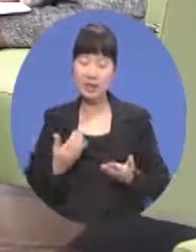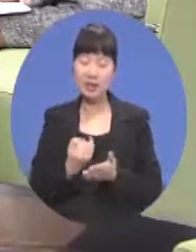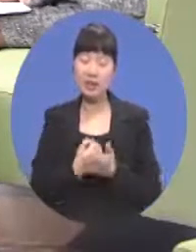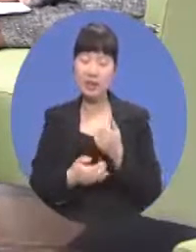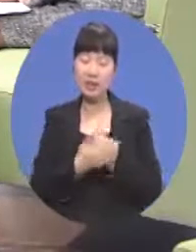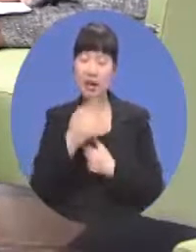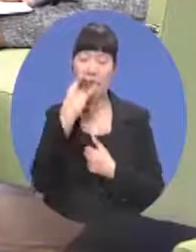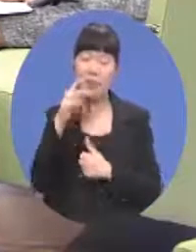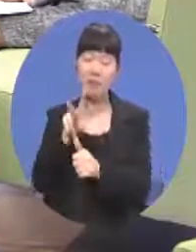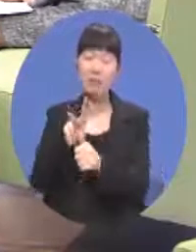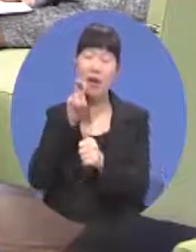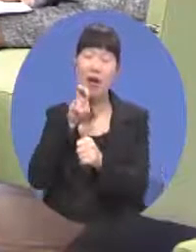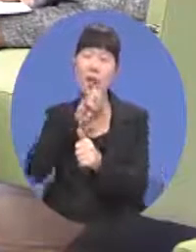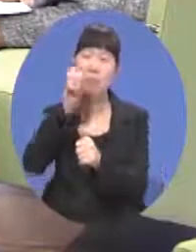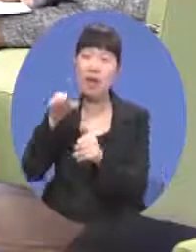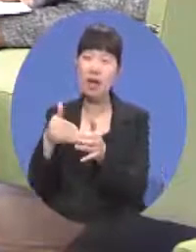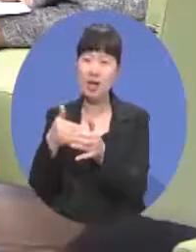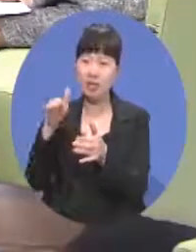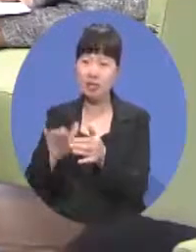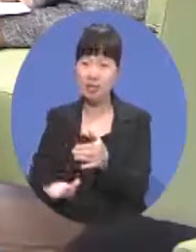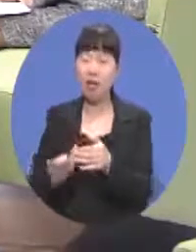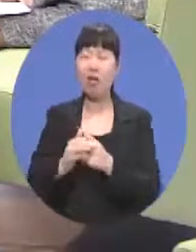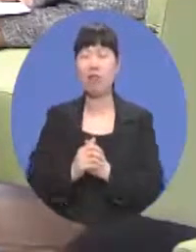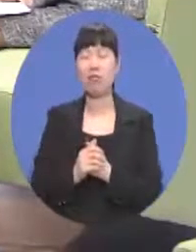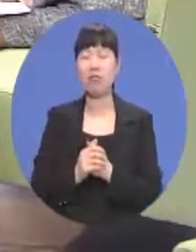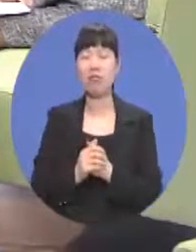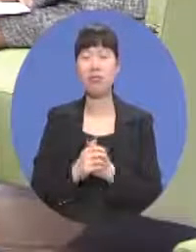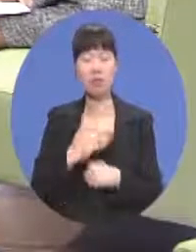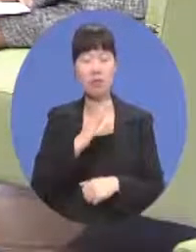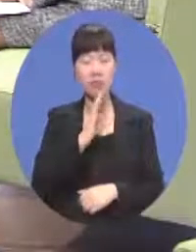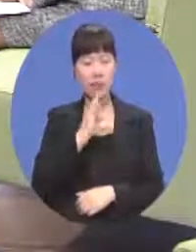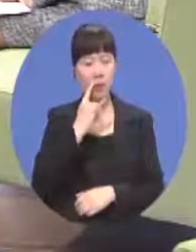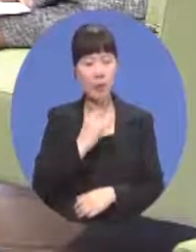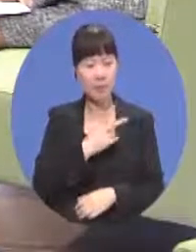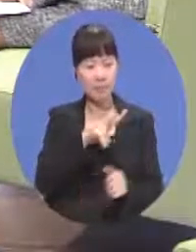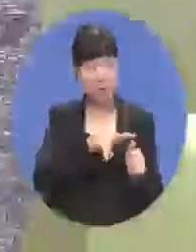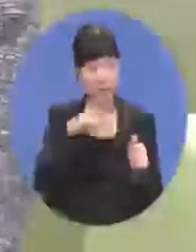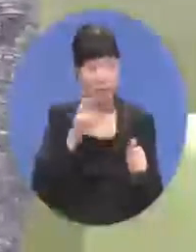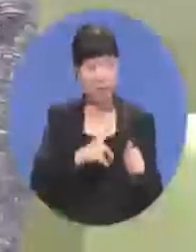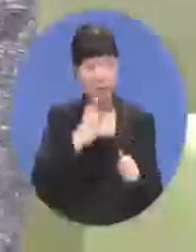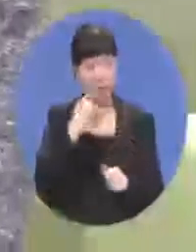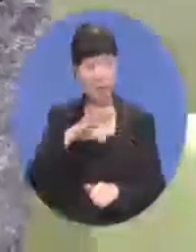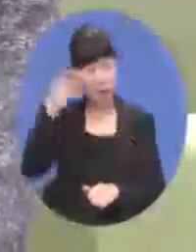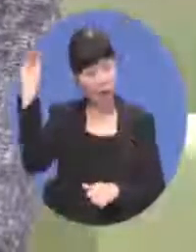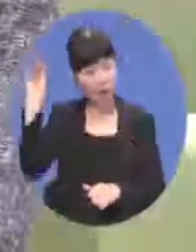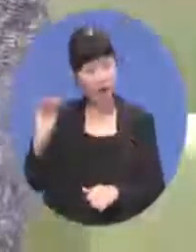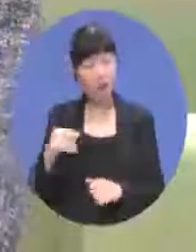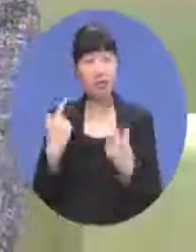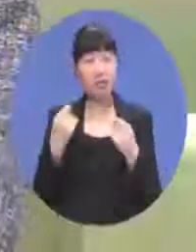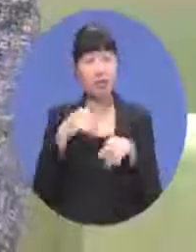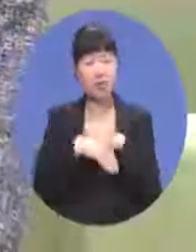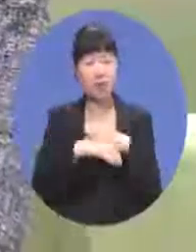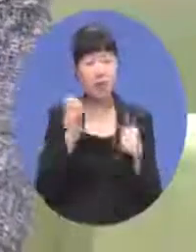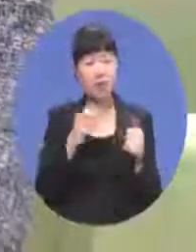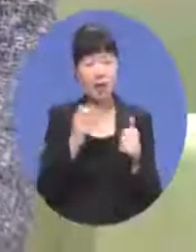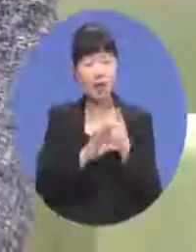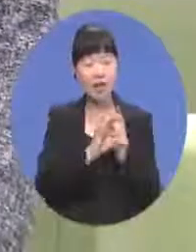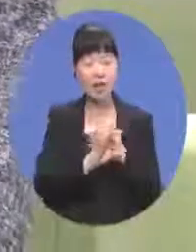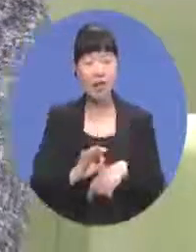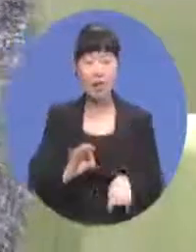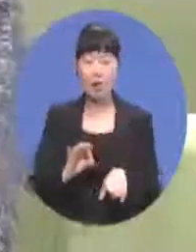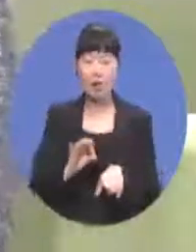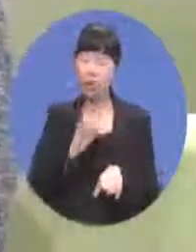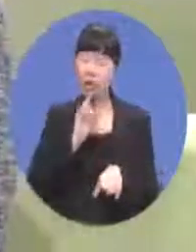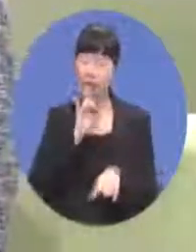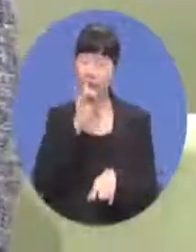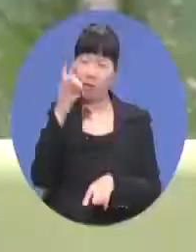엄마 미워 이렇게 말했는데 그거 가지고 이제 막 기분 나빠 엄마 미워? 그 엄마 가? 뭐 이런 식으로 이제 얘기하게 되면 아이가 오 이런